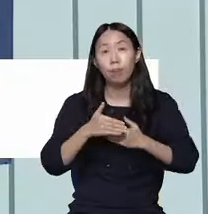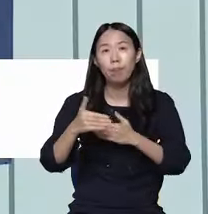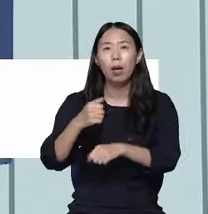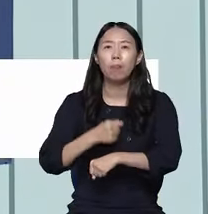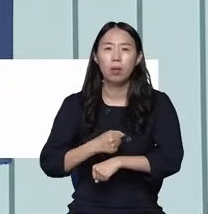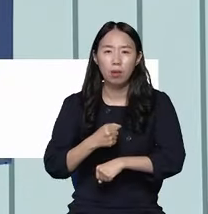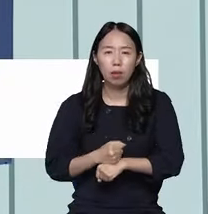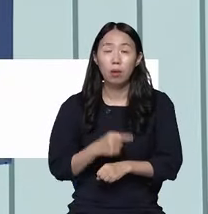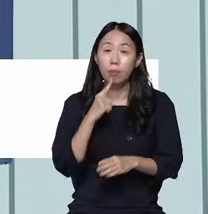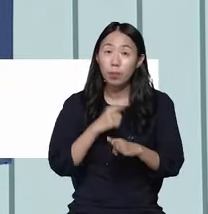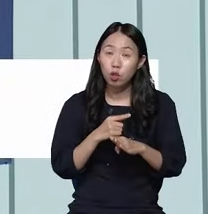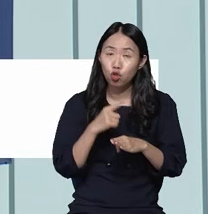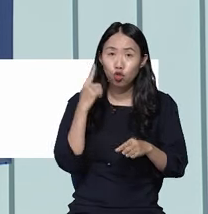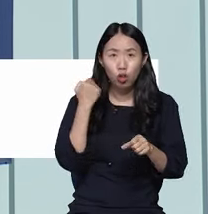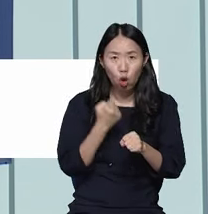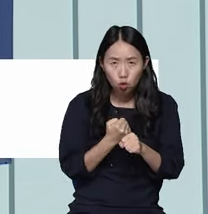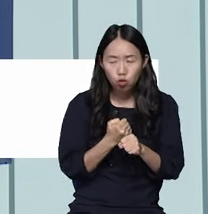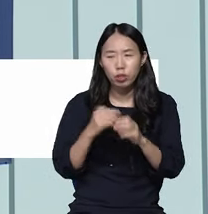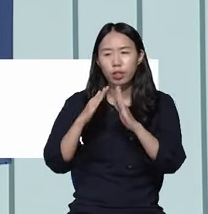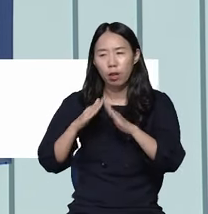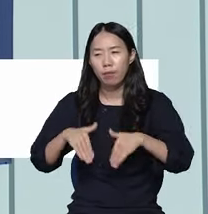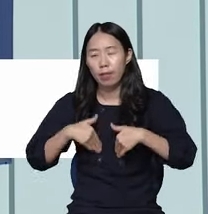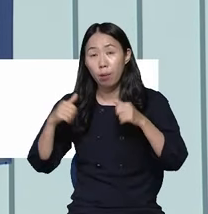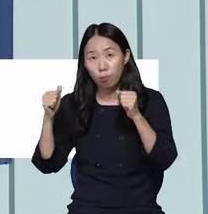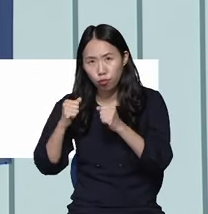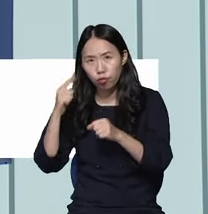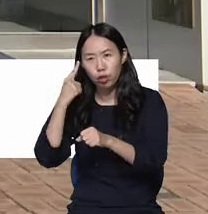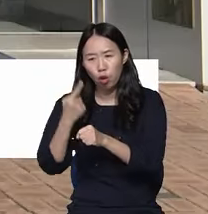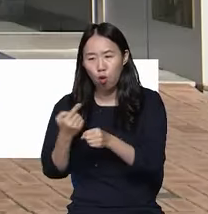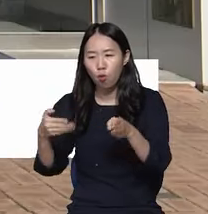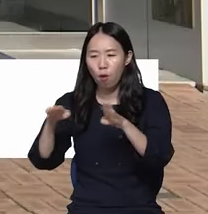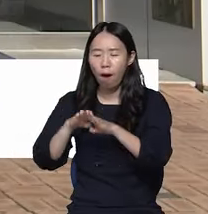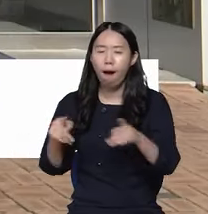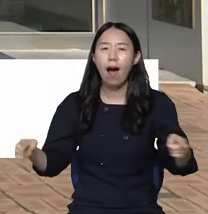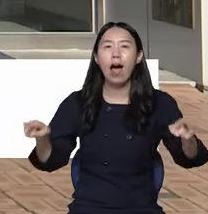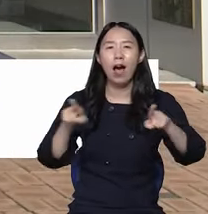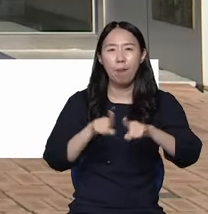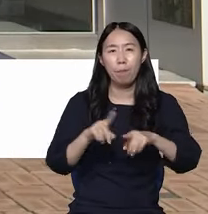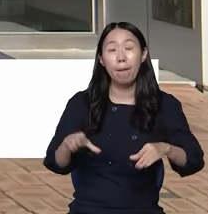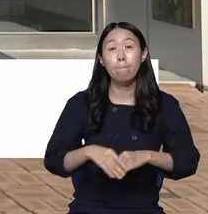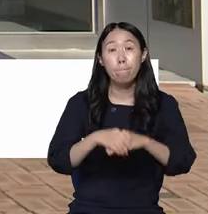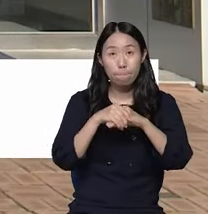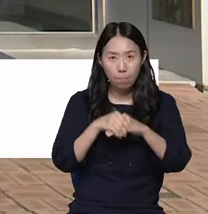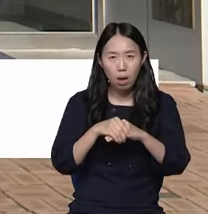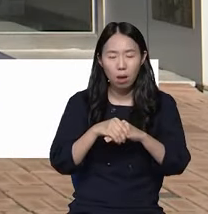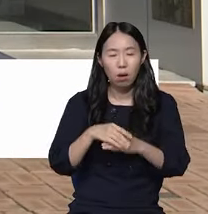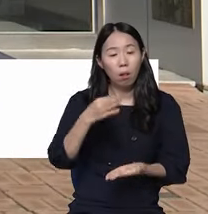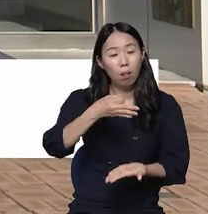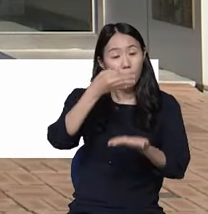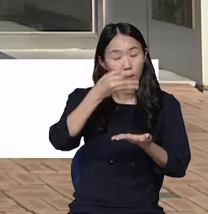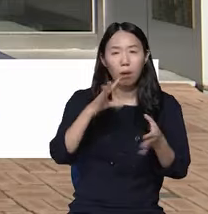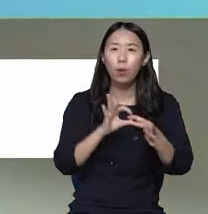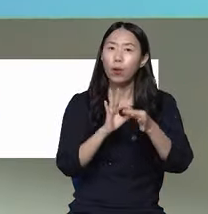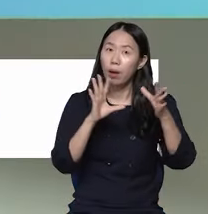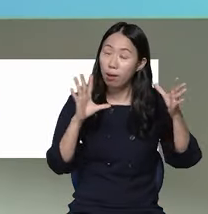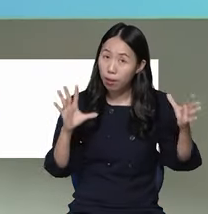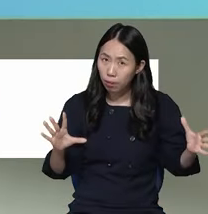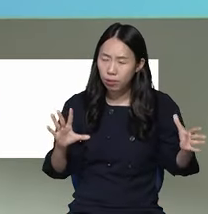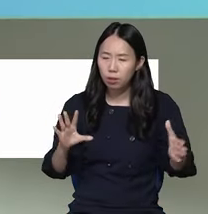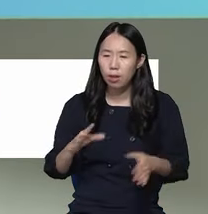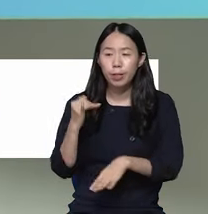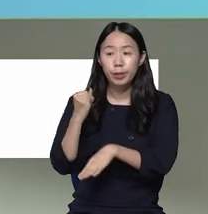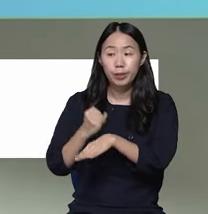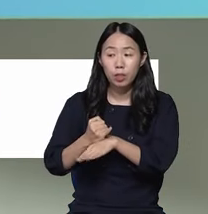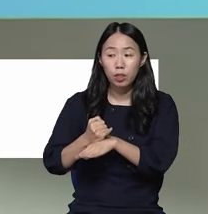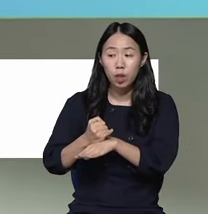광주연구원은 민주연구원, 전남북연구원과 공동연구협약을 체결하고 재산소득에 관계없이 최소한의